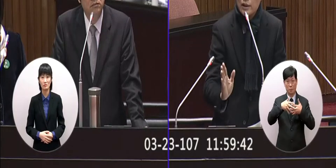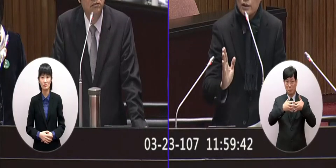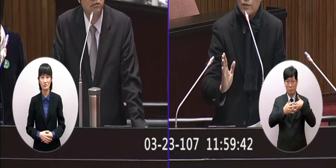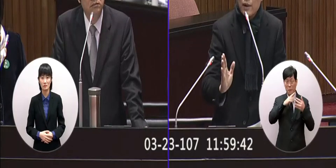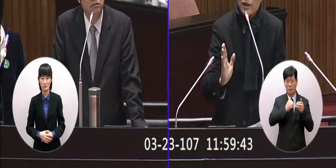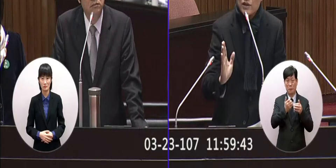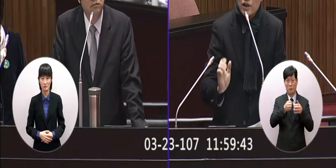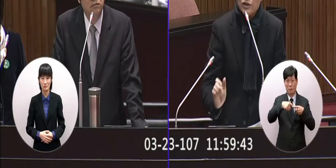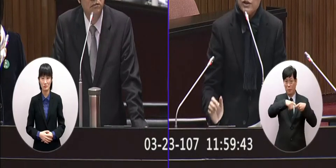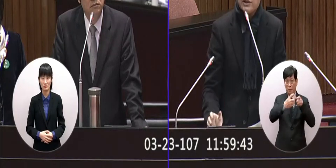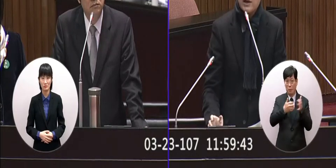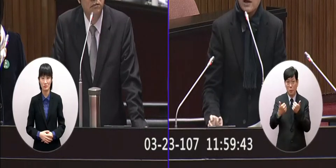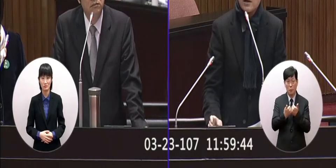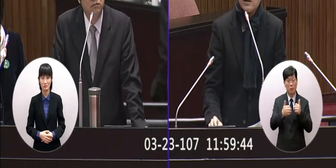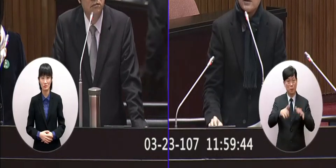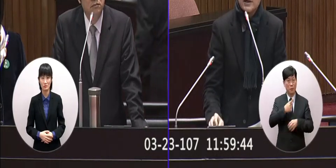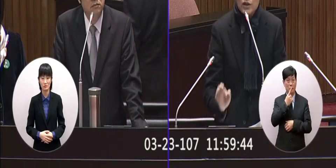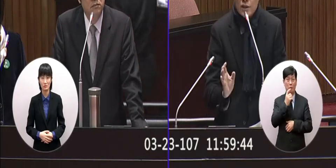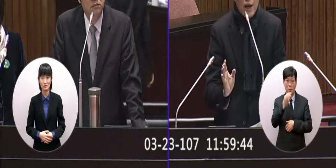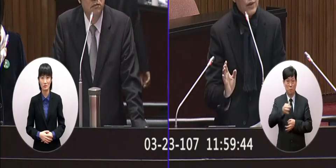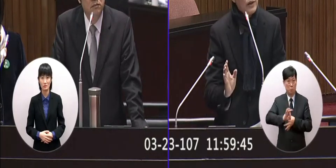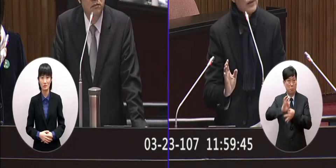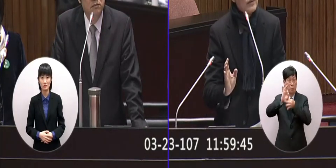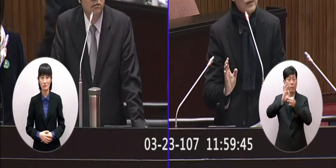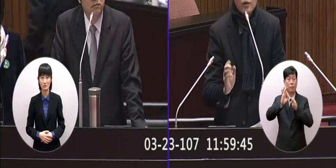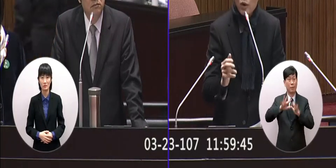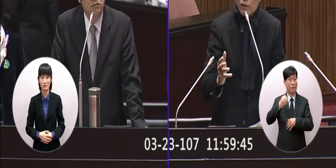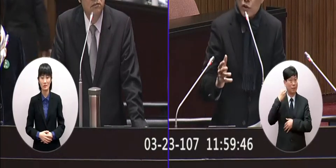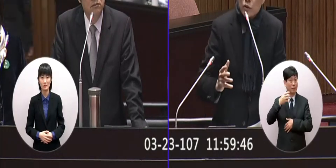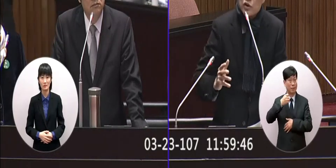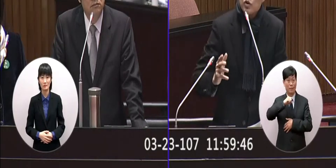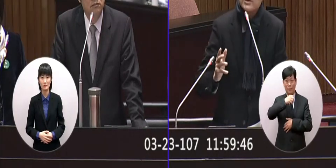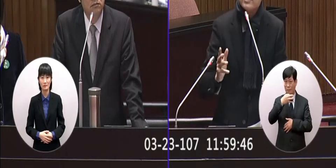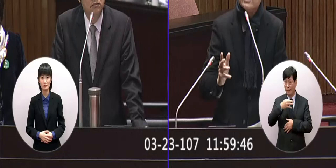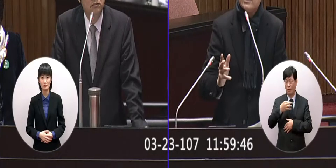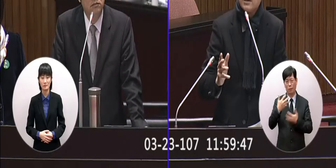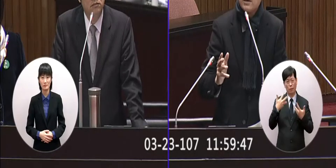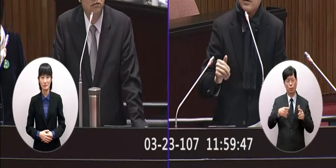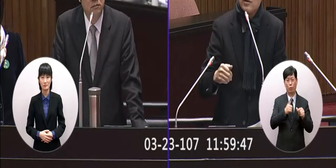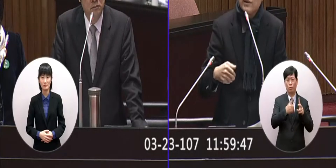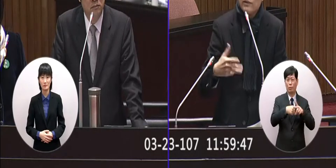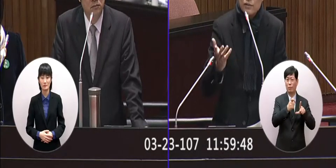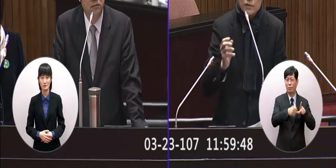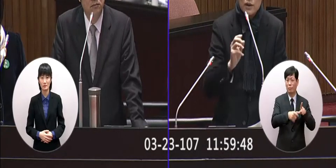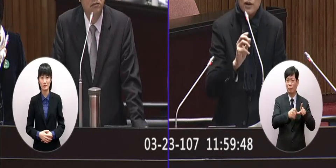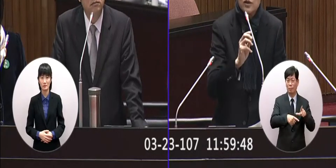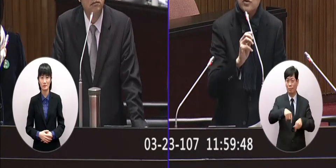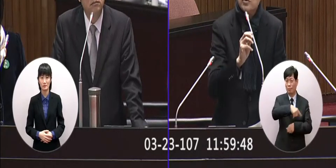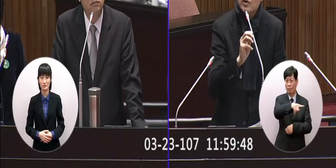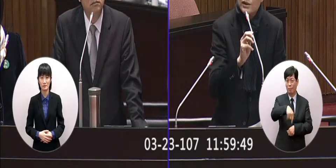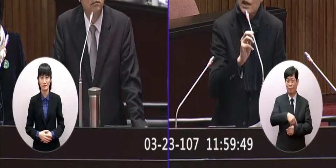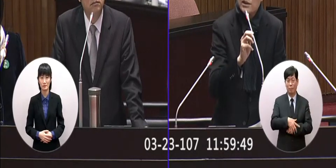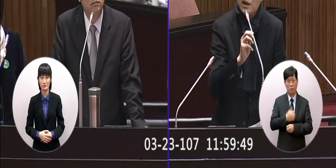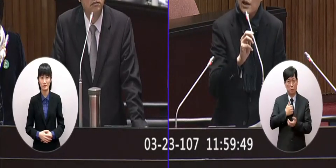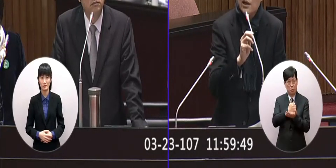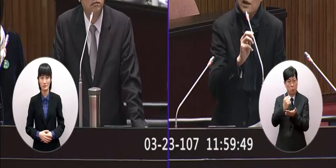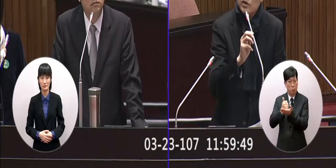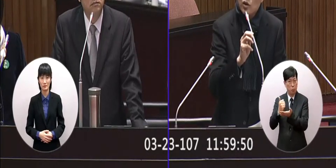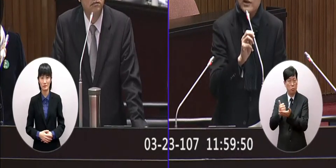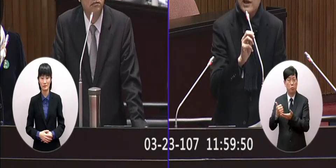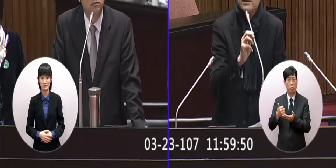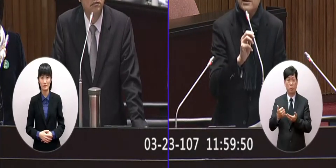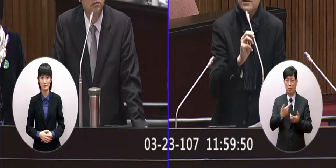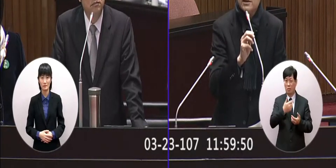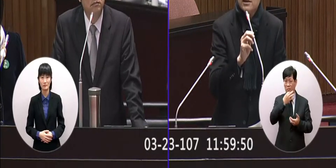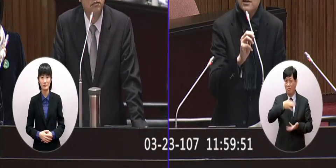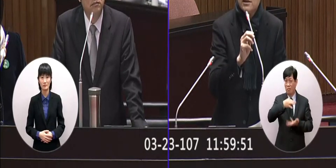它已经开始慢慢升息了啊。那新台币，因为我们很多的中小企业啊，我们这个出口的厂商啊，